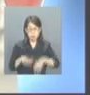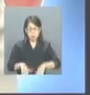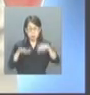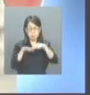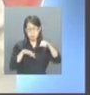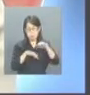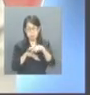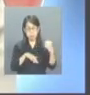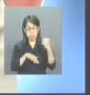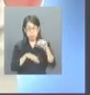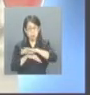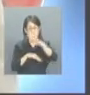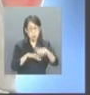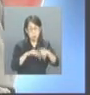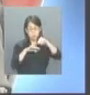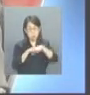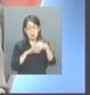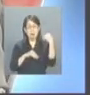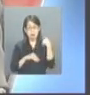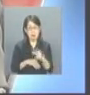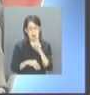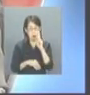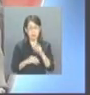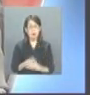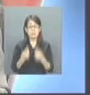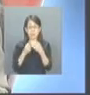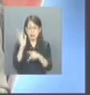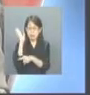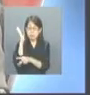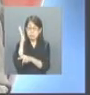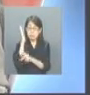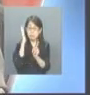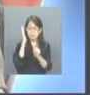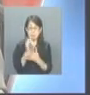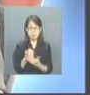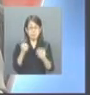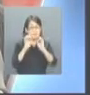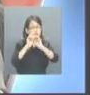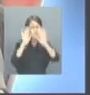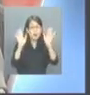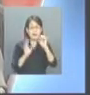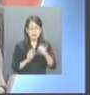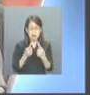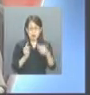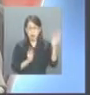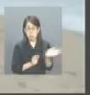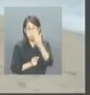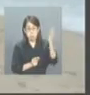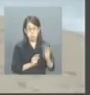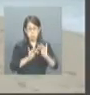าจะมีฝนตกหนักในช่วงนี้ส่วนที่จังหวัดภูเก็ตแม้ว่าตอนนี้จะมีท้องฟ้าโปร่งแต่ว่าคลื่นลมที่นั่นเริ่มแ